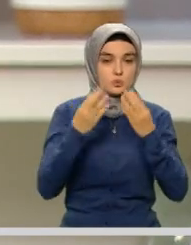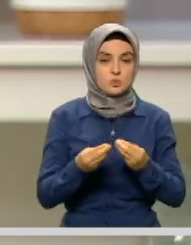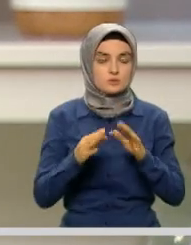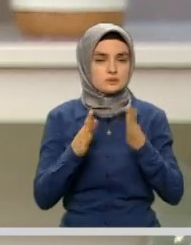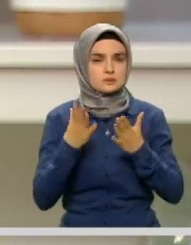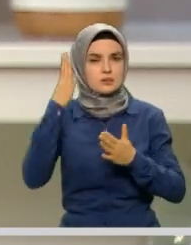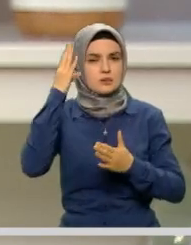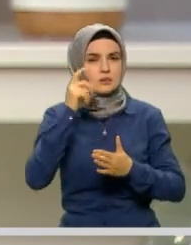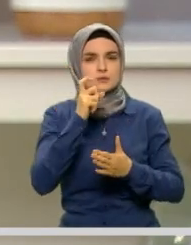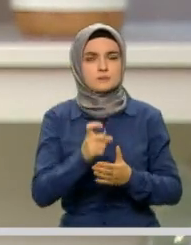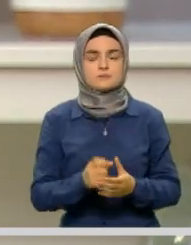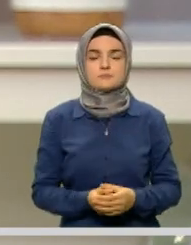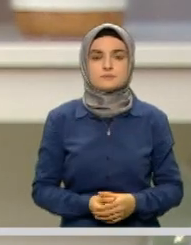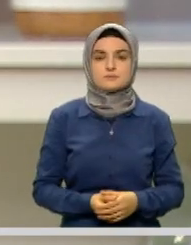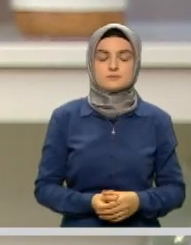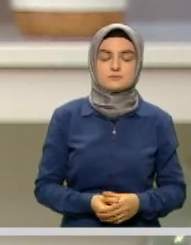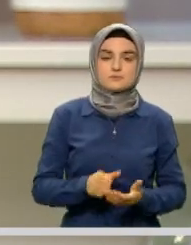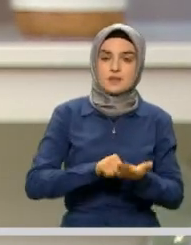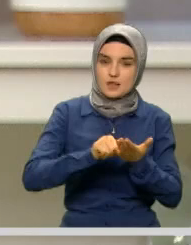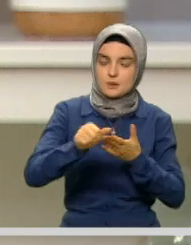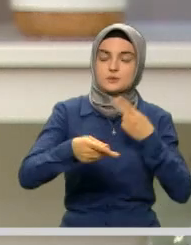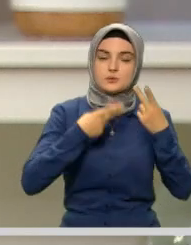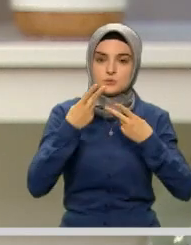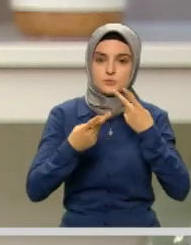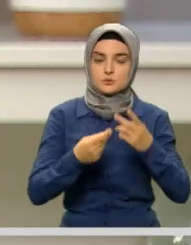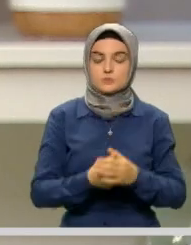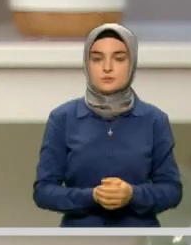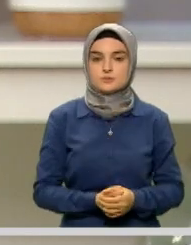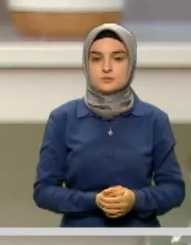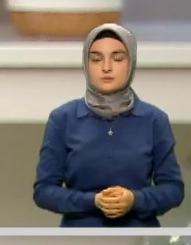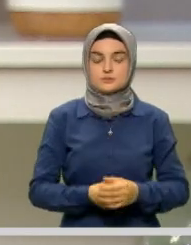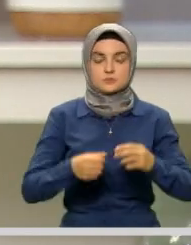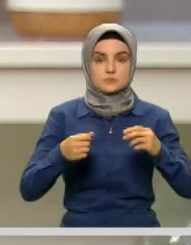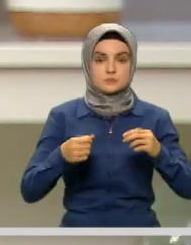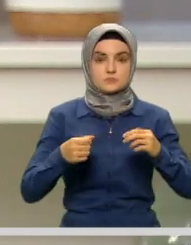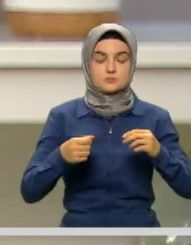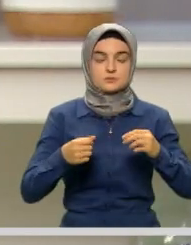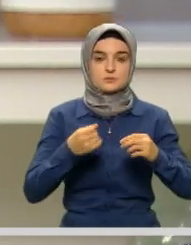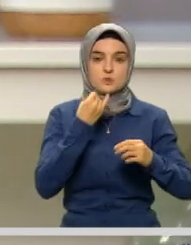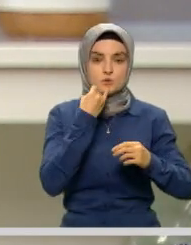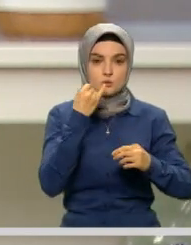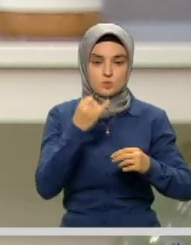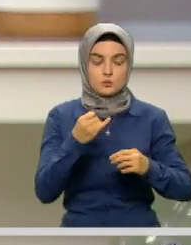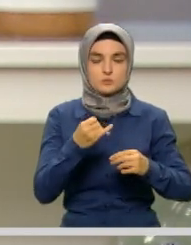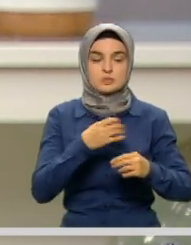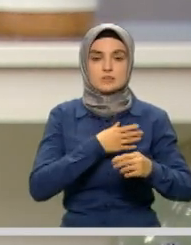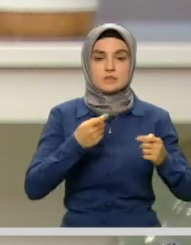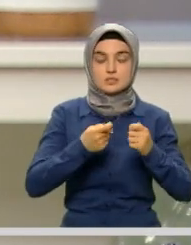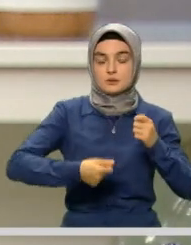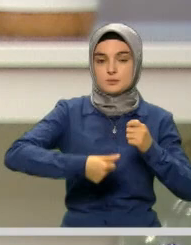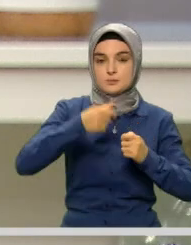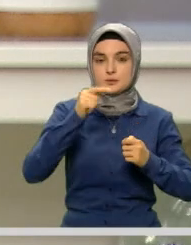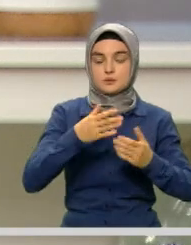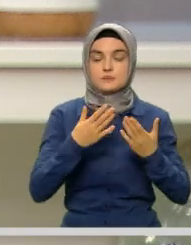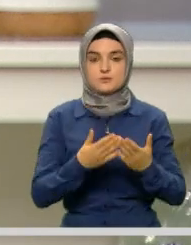nasıl anlamlanıyor tövbe? Hepsini bugün detaylandıracağız efendim. Konumuz Diyanet İşleri Başkanlığı Başkanlık Vaizi Doktor Harun Dündar